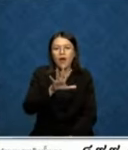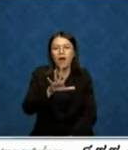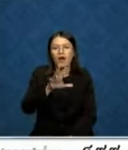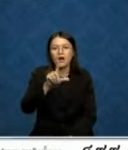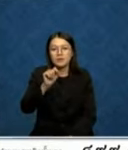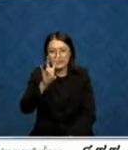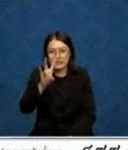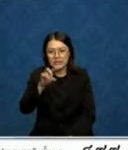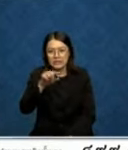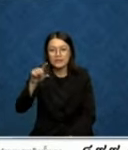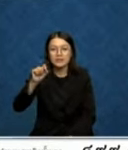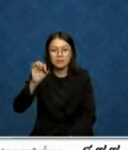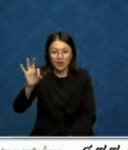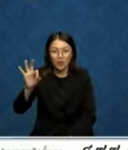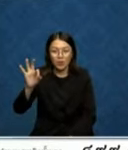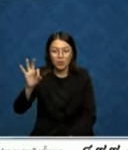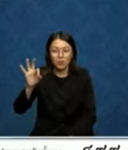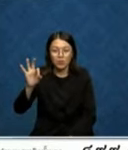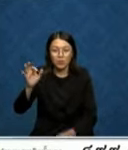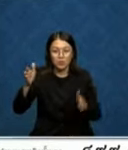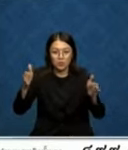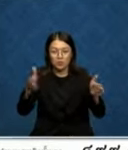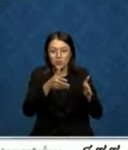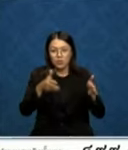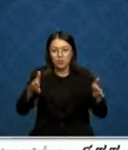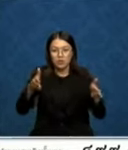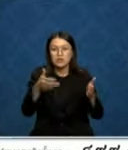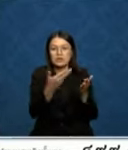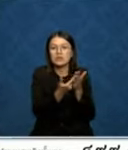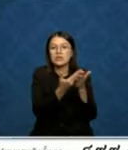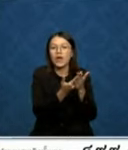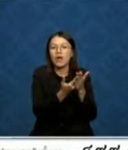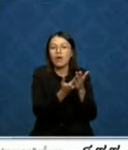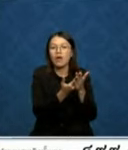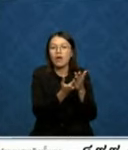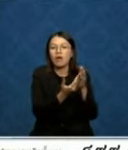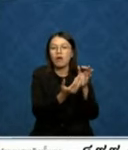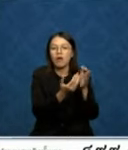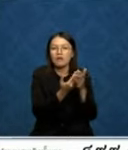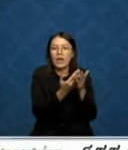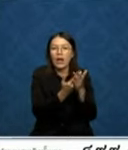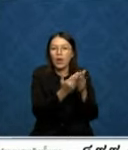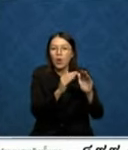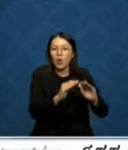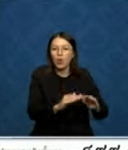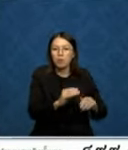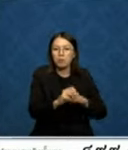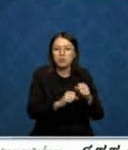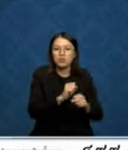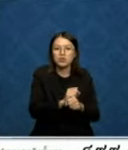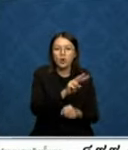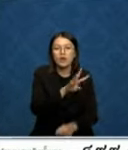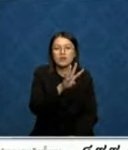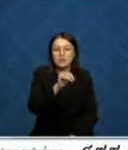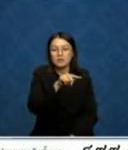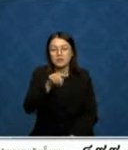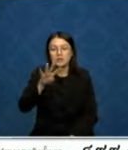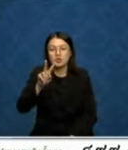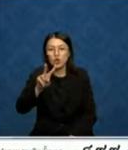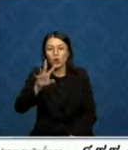งปี2529ที่มีการลดค่าเงินบาทและช่วงปี2540ถึง